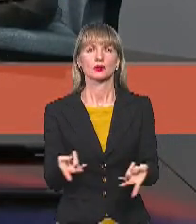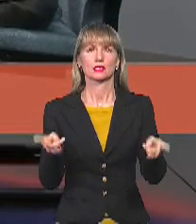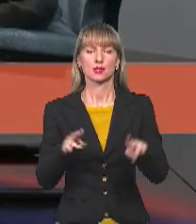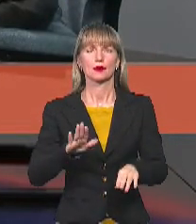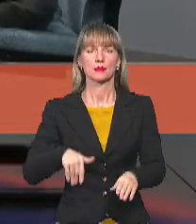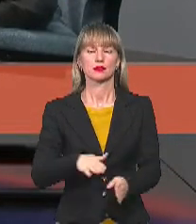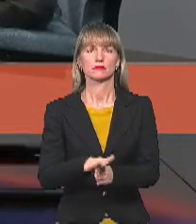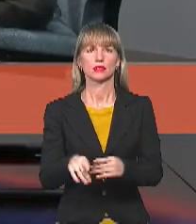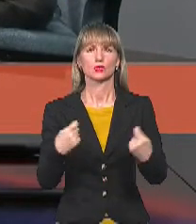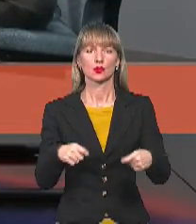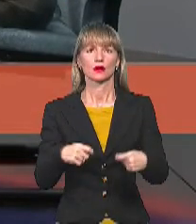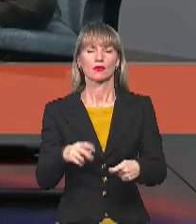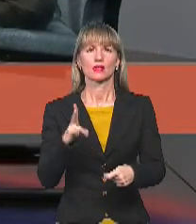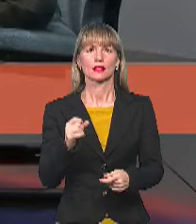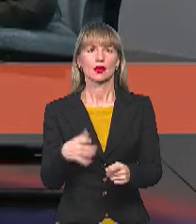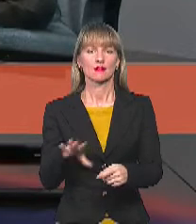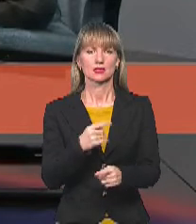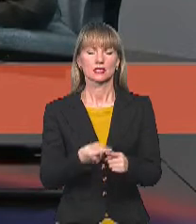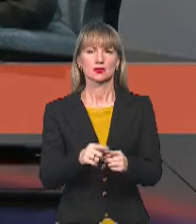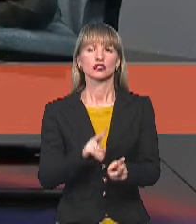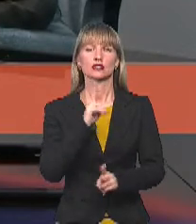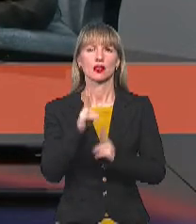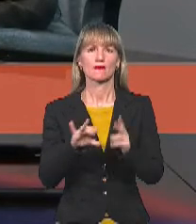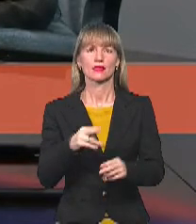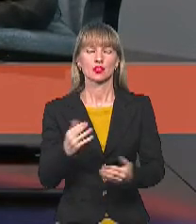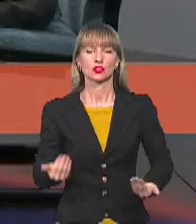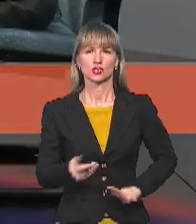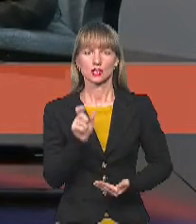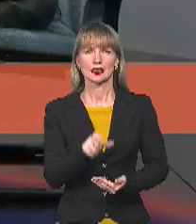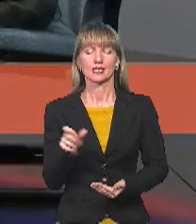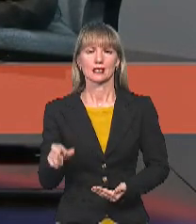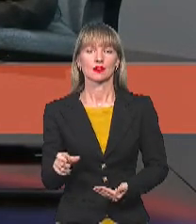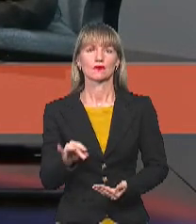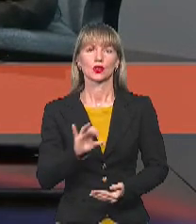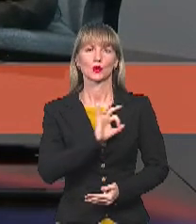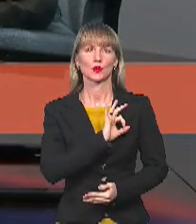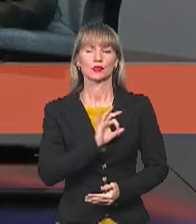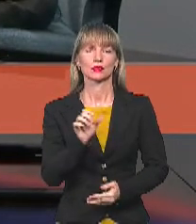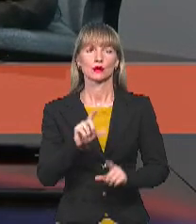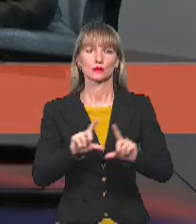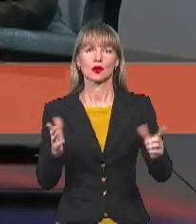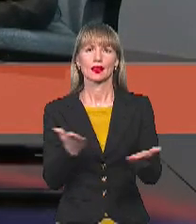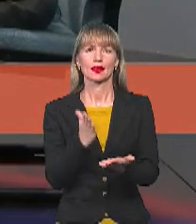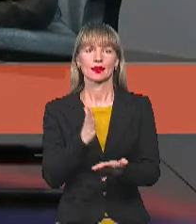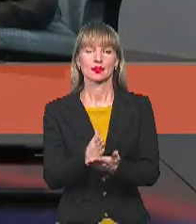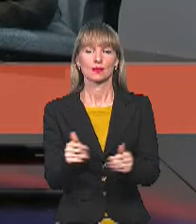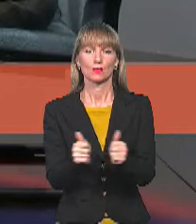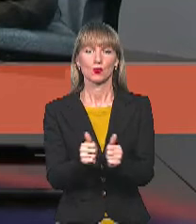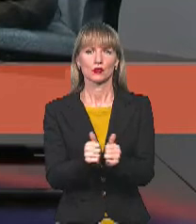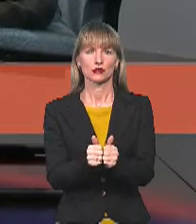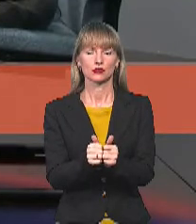після здійснення торгівлі. На це все йдуть скарги від мешканців та від юридичних установ, які знаходяться